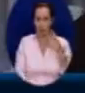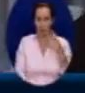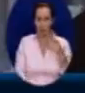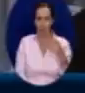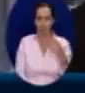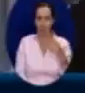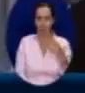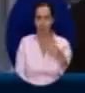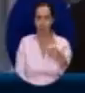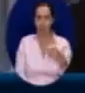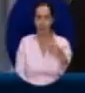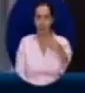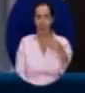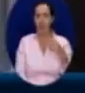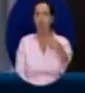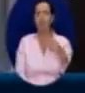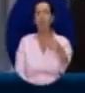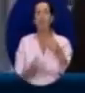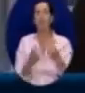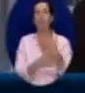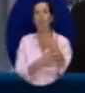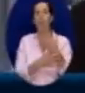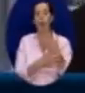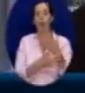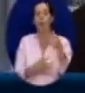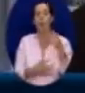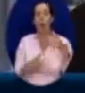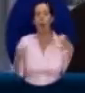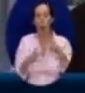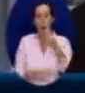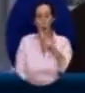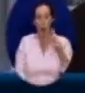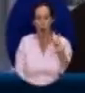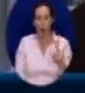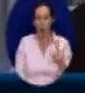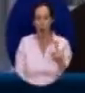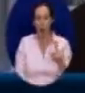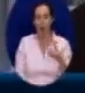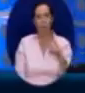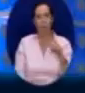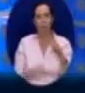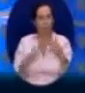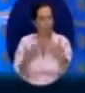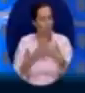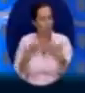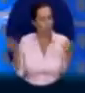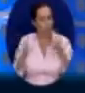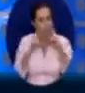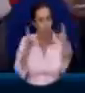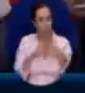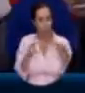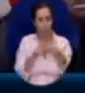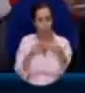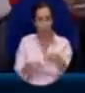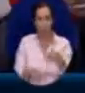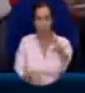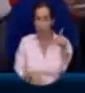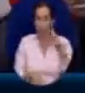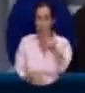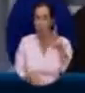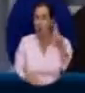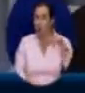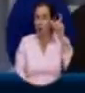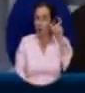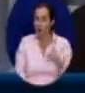יודעת, נוצר ממניעים, מורכם ממניעים סוציאליסטיים. וגם, כן, וגם לא נאור ומתקדם ופתוח לעולם. בהקשר הזה, יש שם